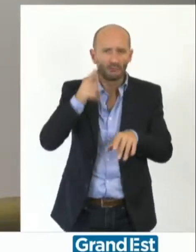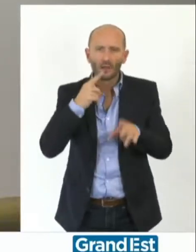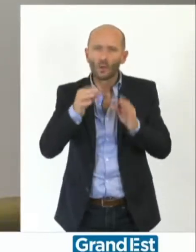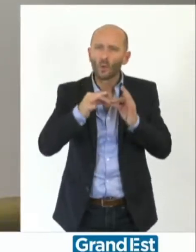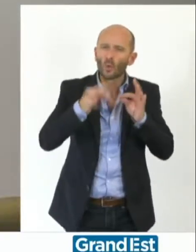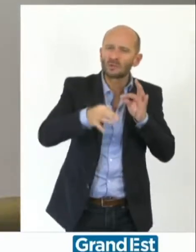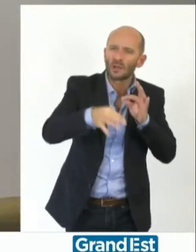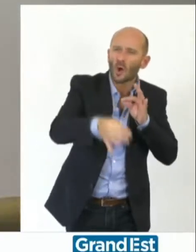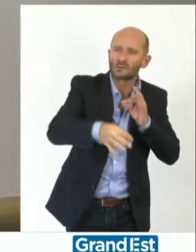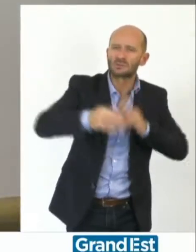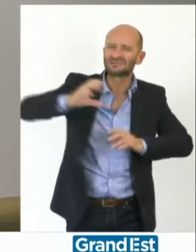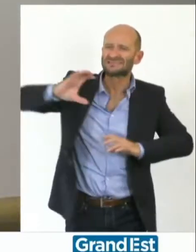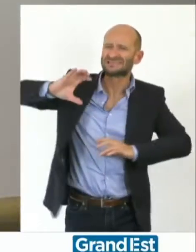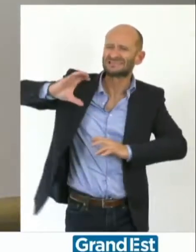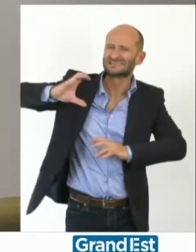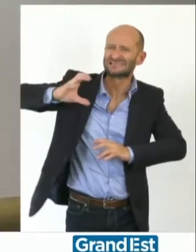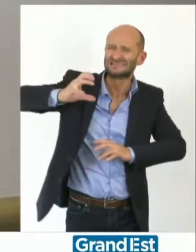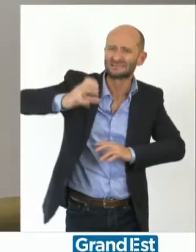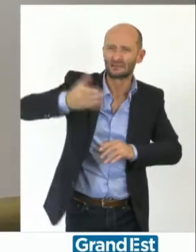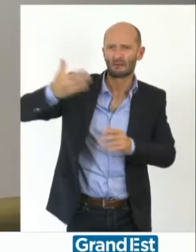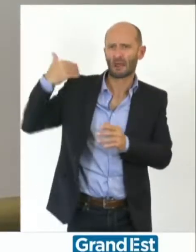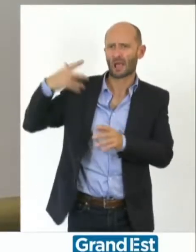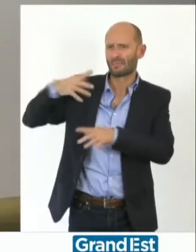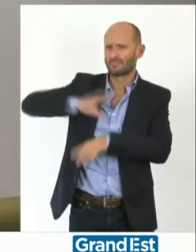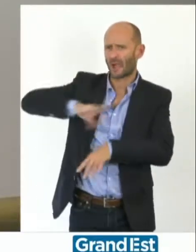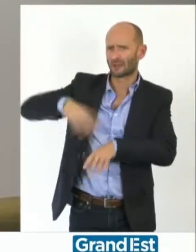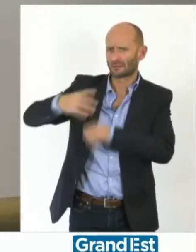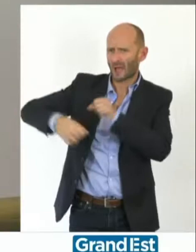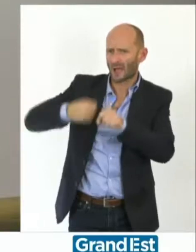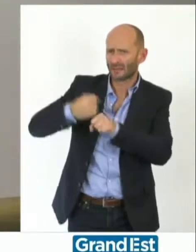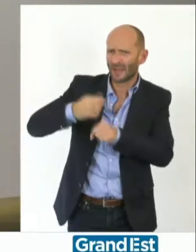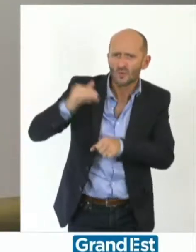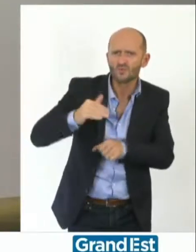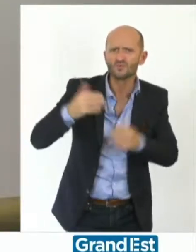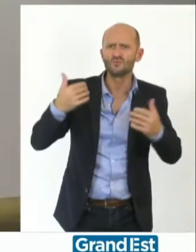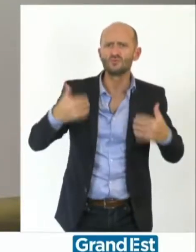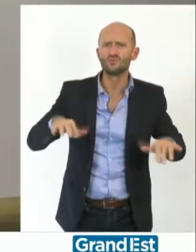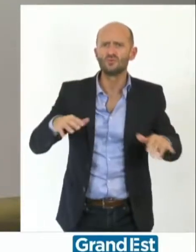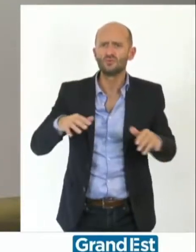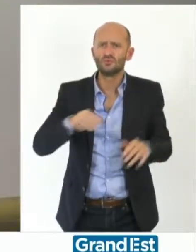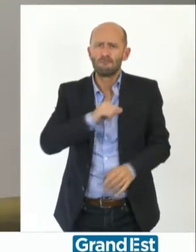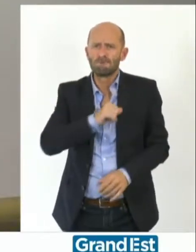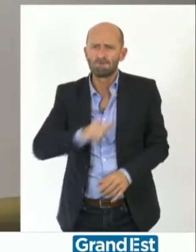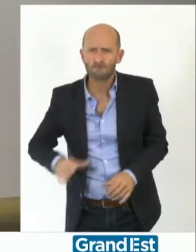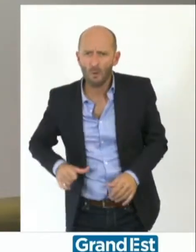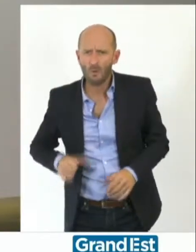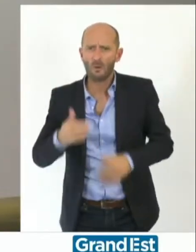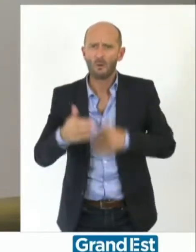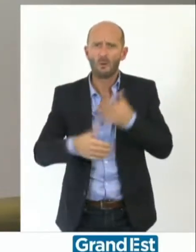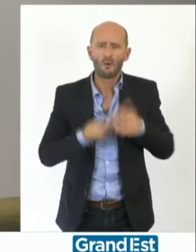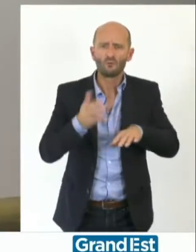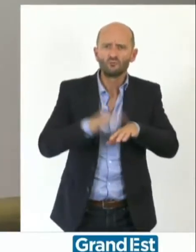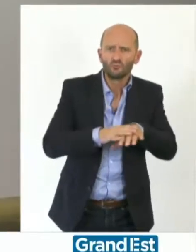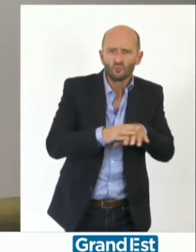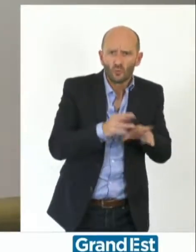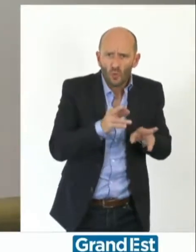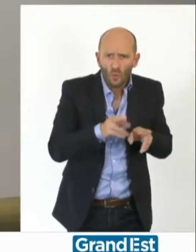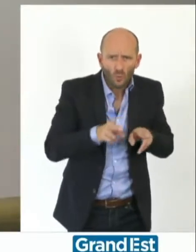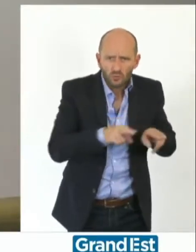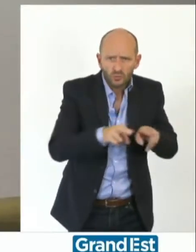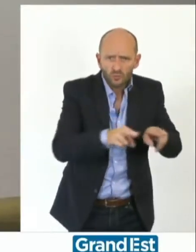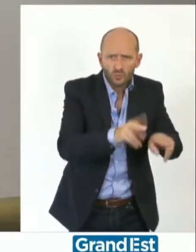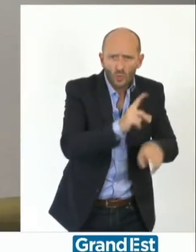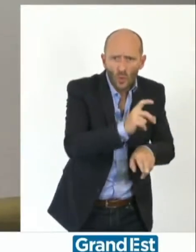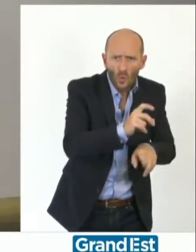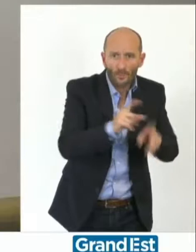dernières années qui ont assurément mis en évidence de nombreuses difficultés tant sur les cours d'eau que sur les nappes certains